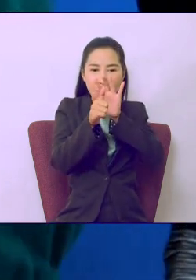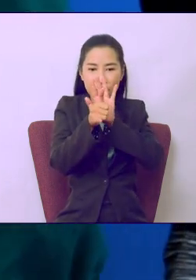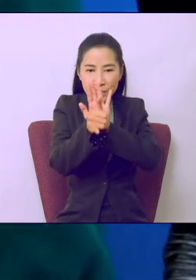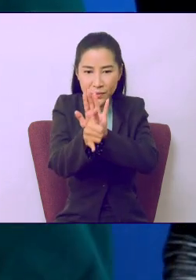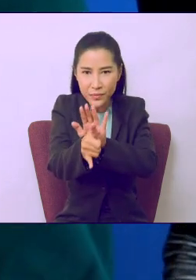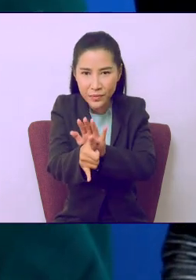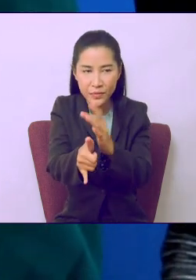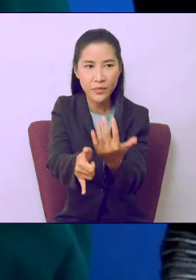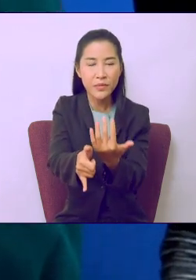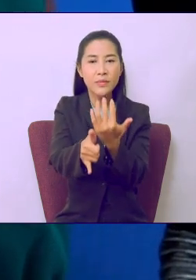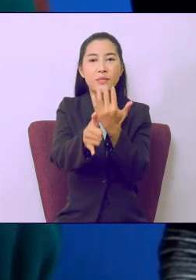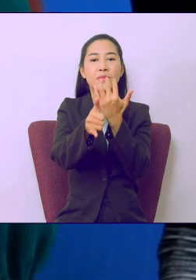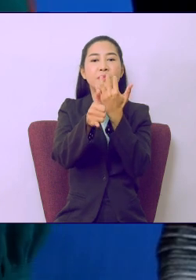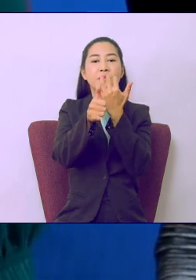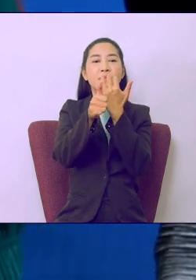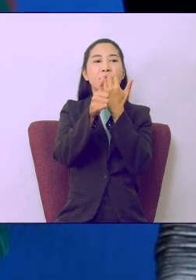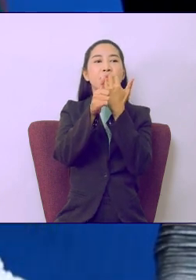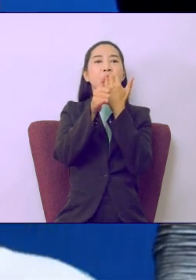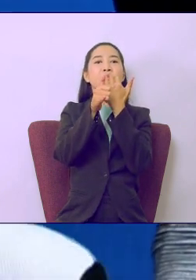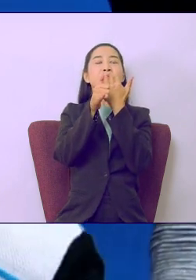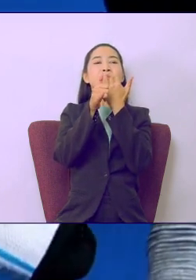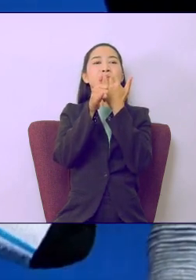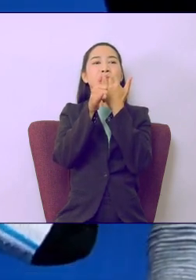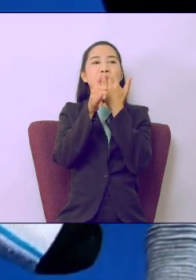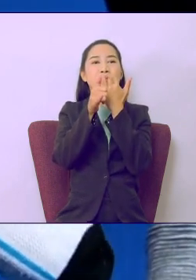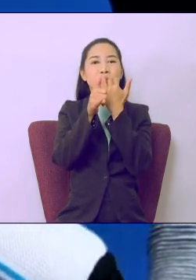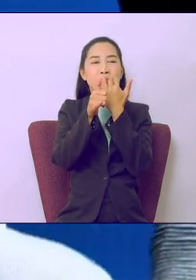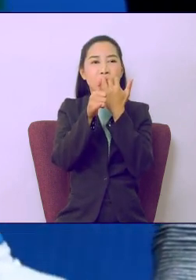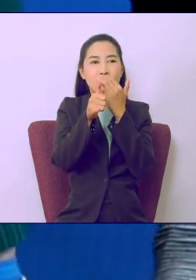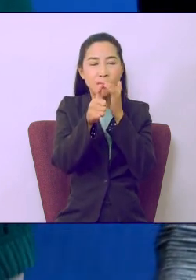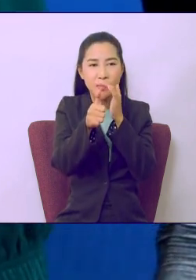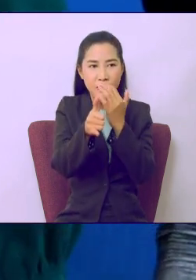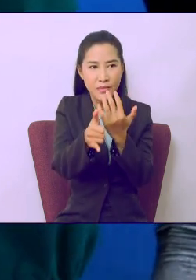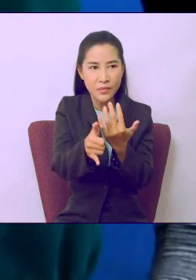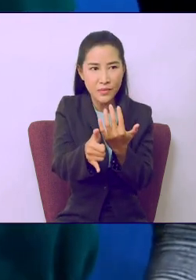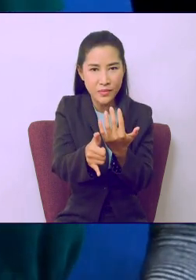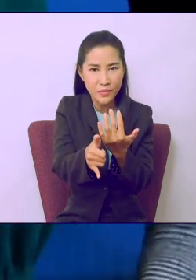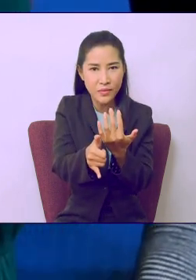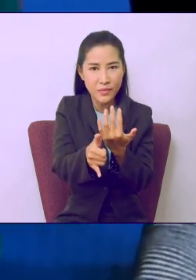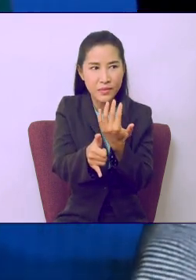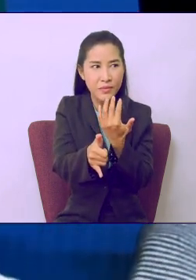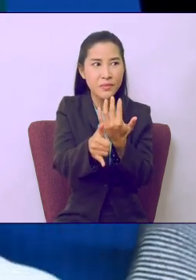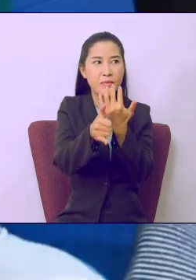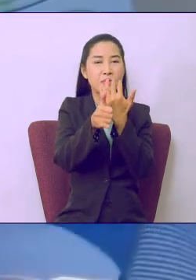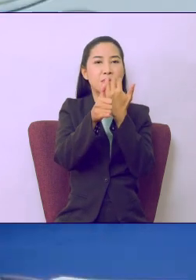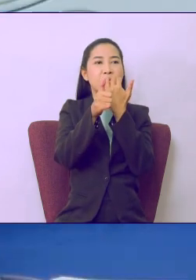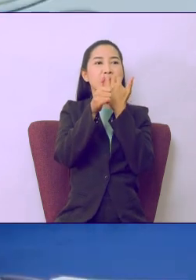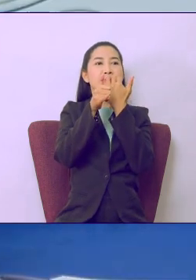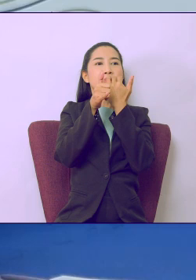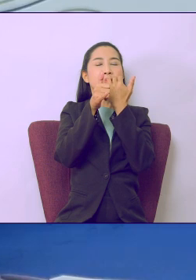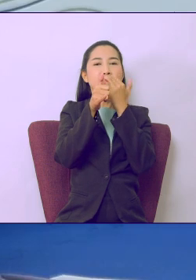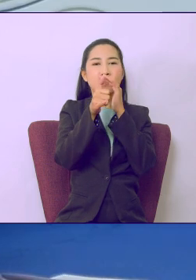คืนหายใจเข้าครับหายใจออกคืนกลับ 4มาเข้าออกครับ